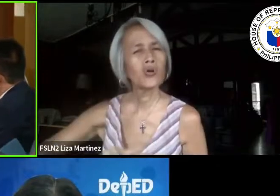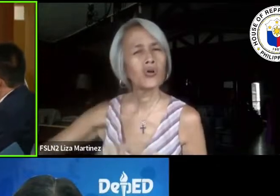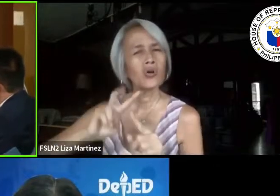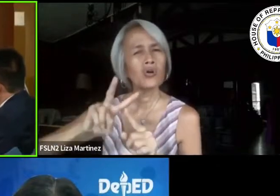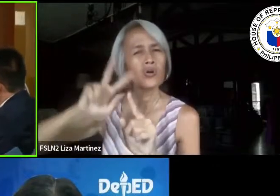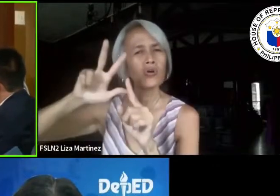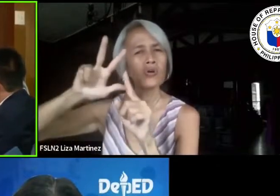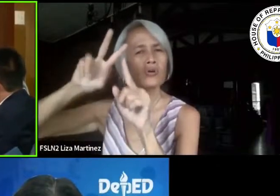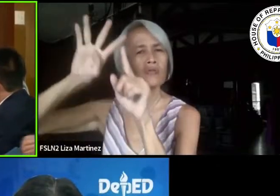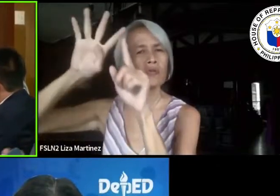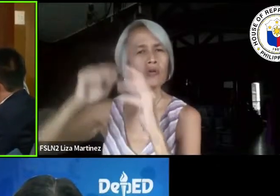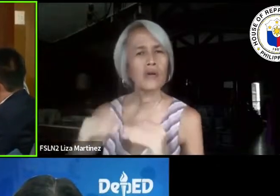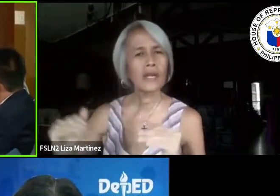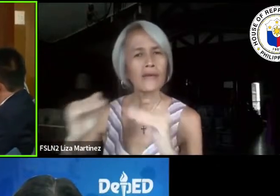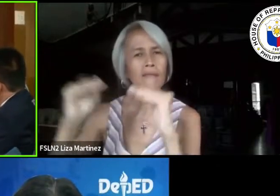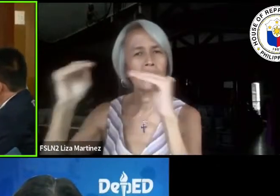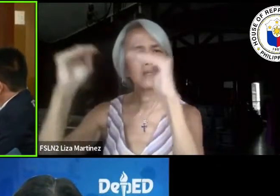sa